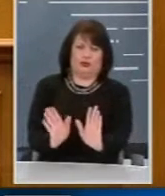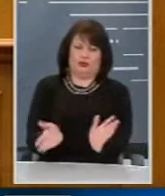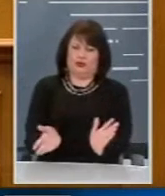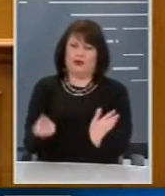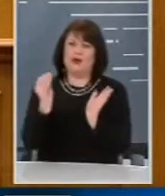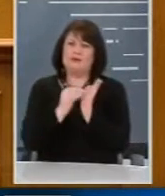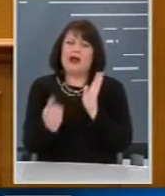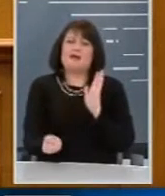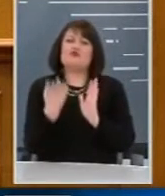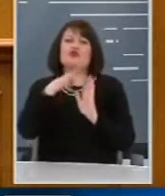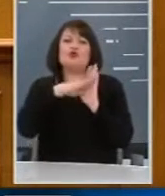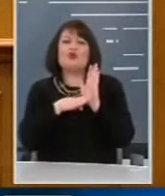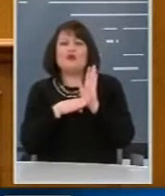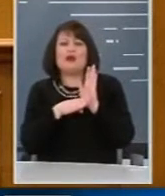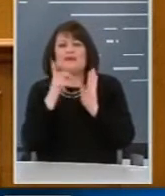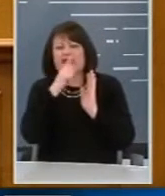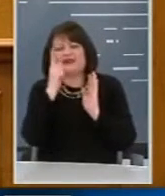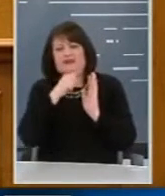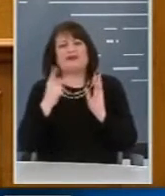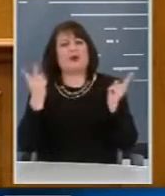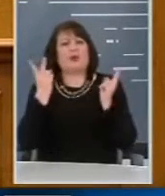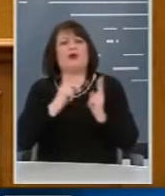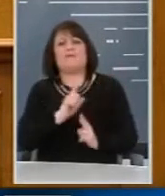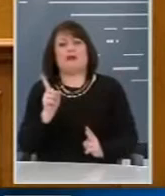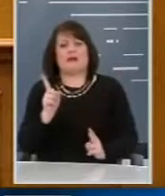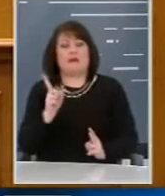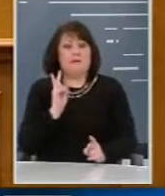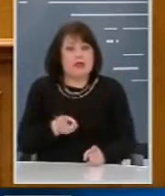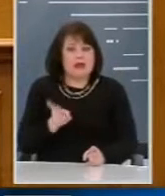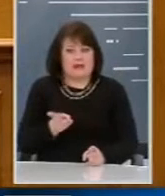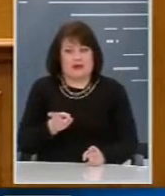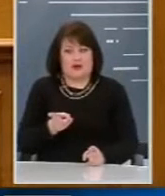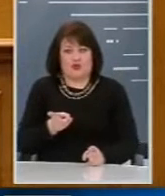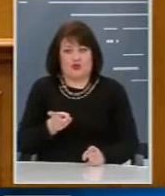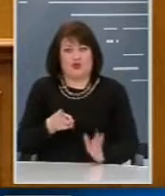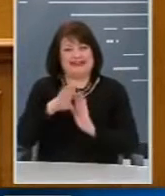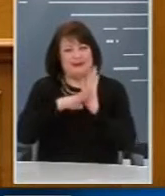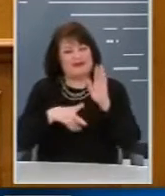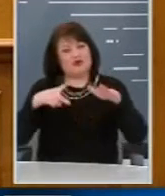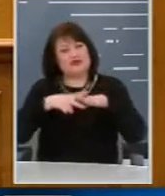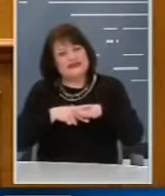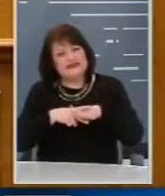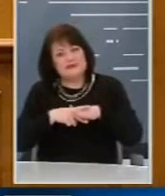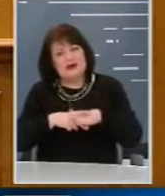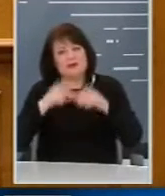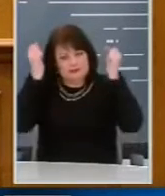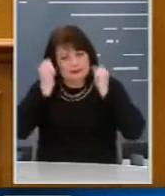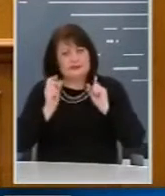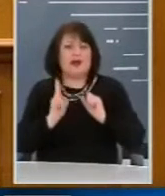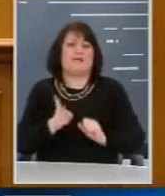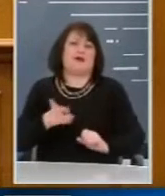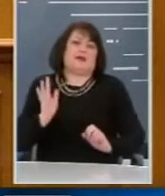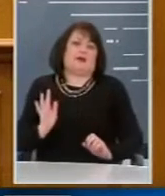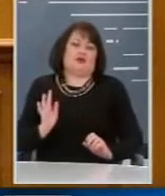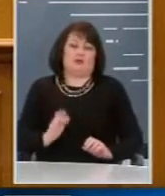νέας τραπεζικής φούσκας και στο συστημικό κίνδυνο του τραπεζικού συστήματος, το οποίο εξυπακούεται ότι